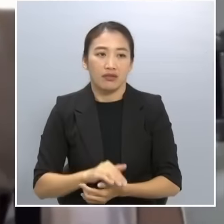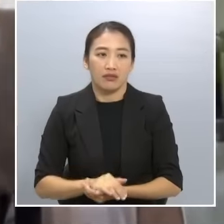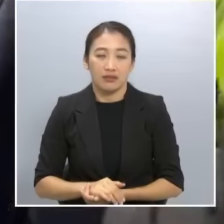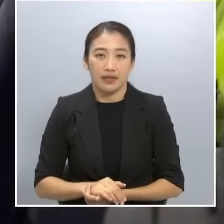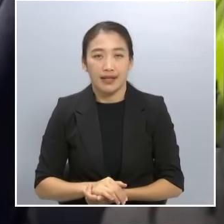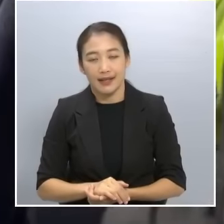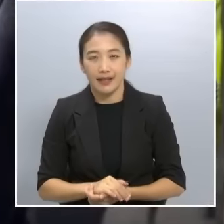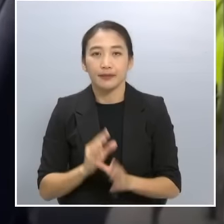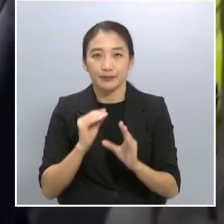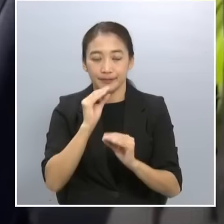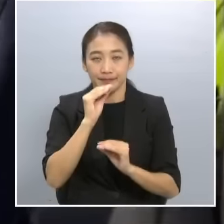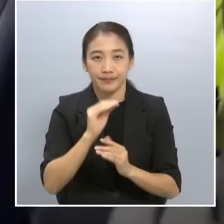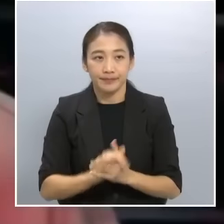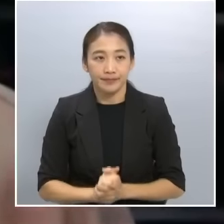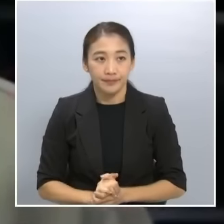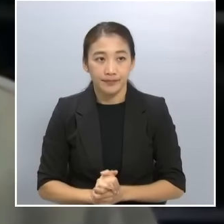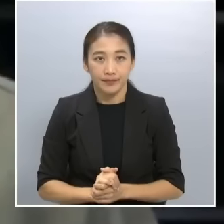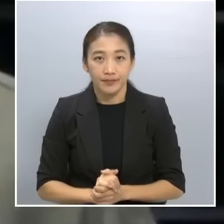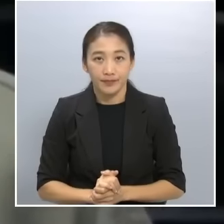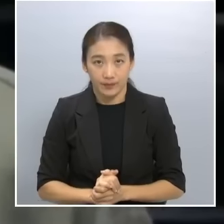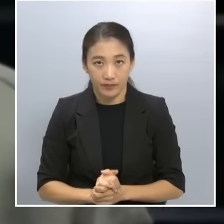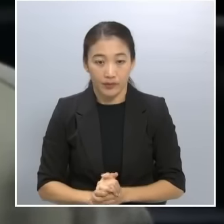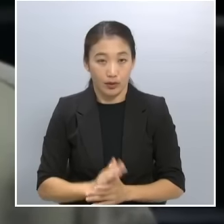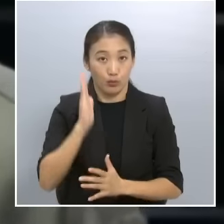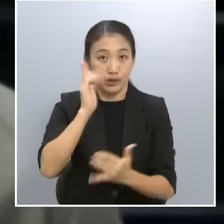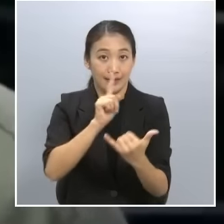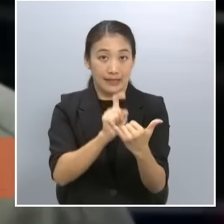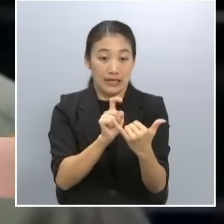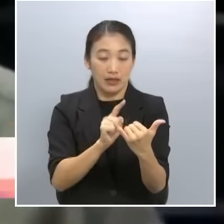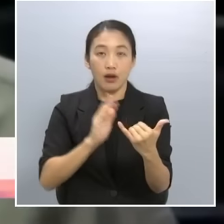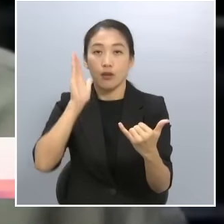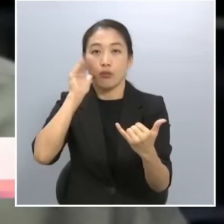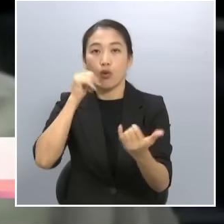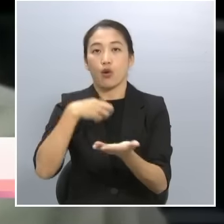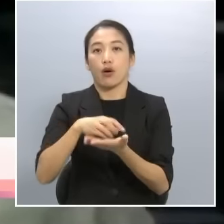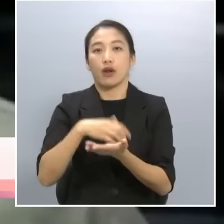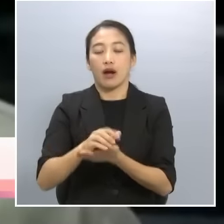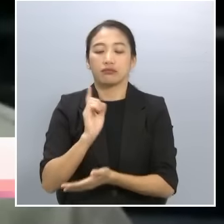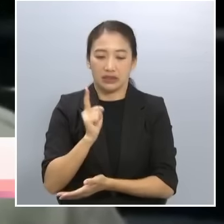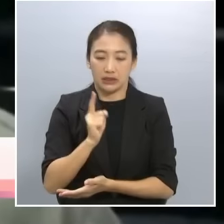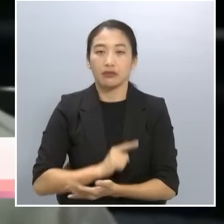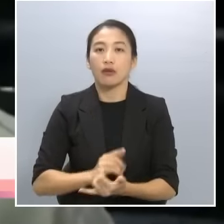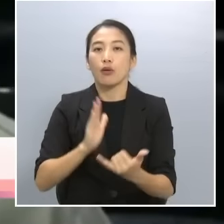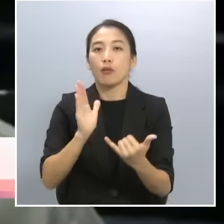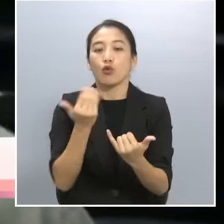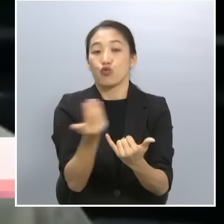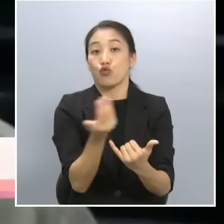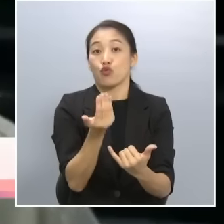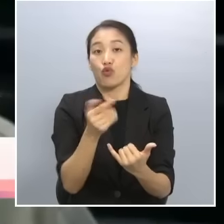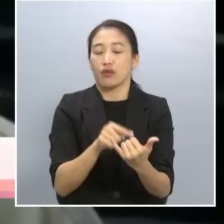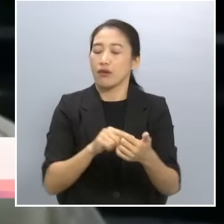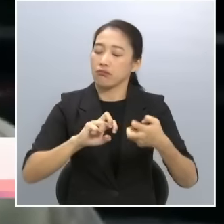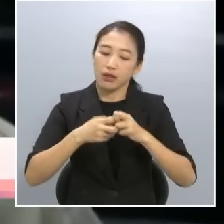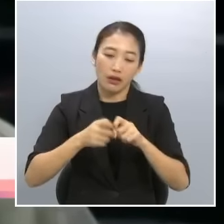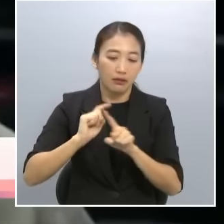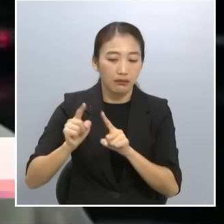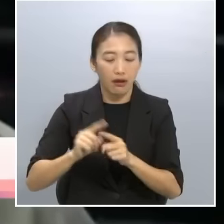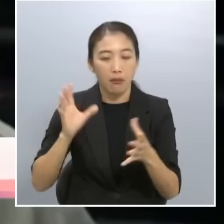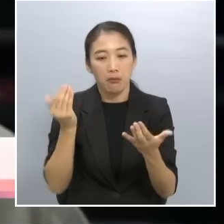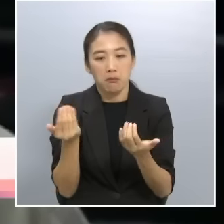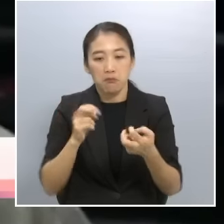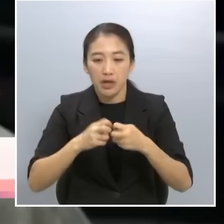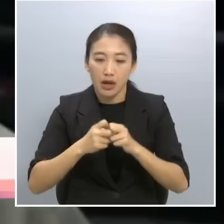างด้านพ่อของผู้เสียชีวิตพ่อณรงค์วัย61ปีบอกว่าลูกชายมีเรื่องเยอะทั้งเรื่องผู้หญิงติดพนันออนไลน์หนี้ก็เยอะพ่อก็เ